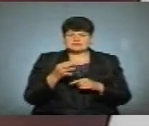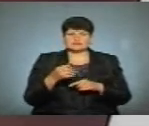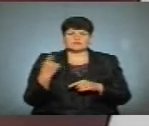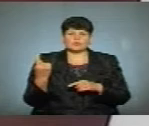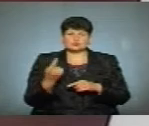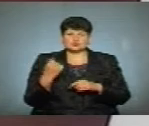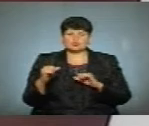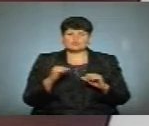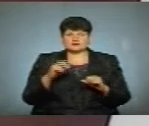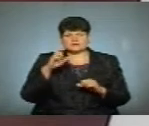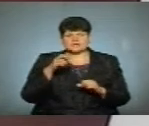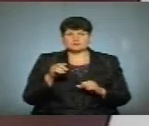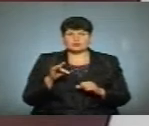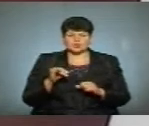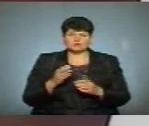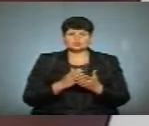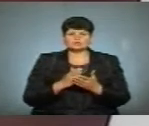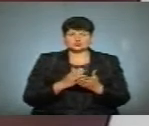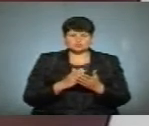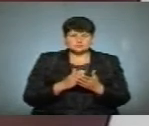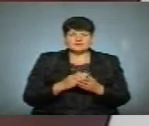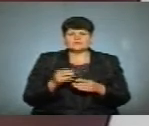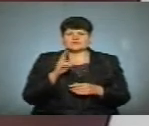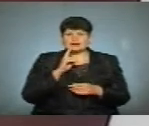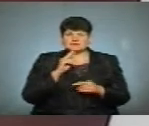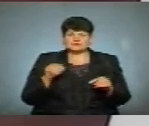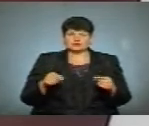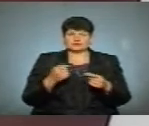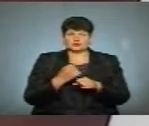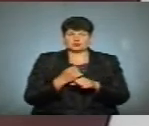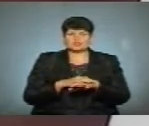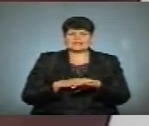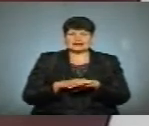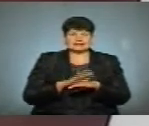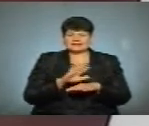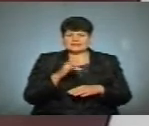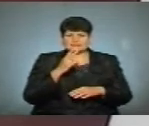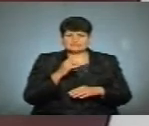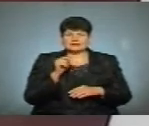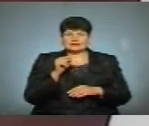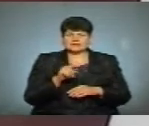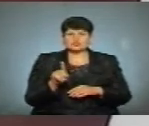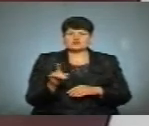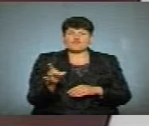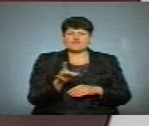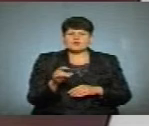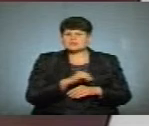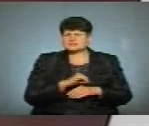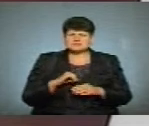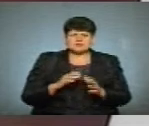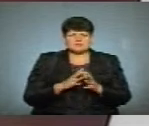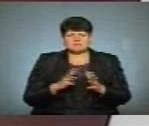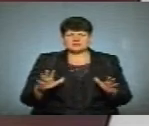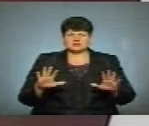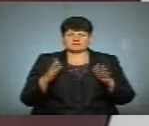управління Держпродспоживслужби Наталія Грисько. У Кременці відновили роботу ринку, незважаючи на те, що в районі найбільше